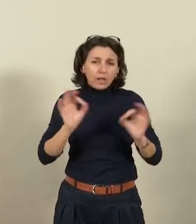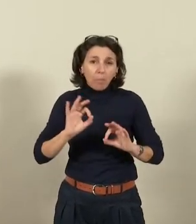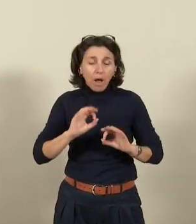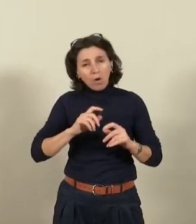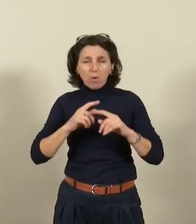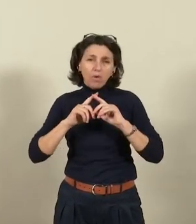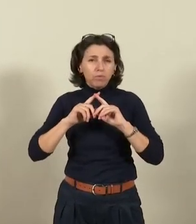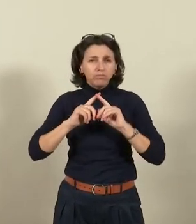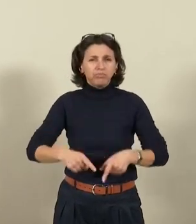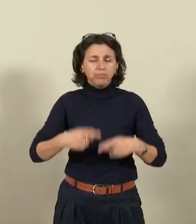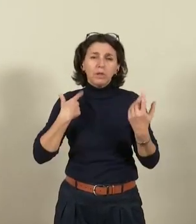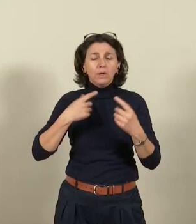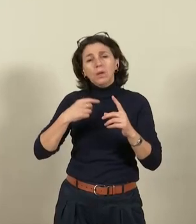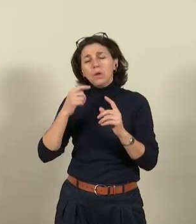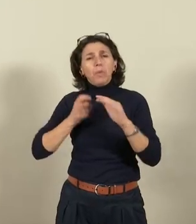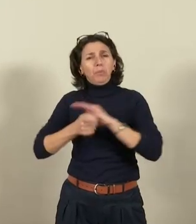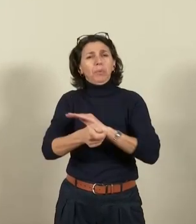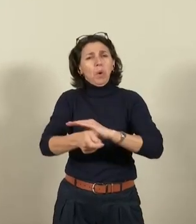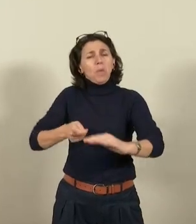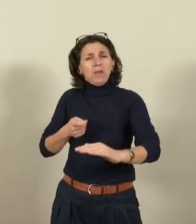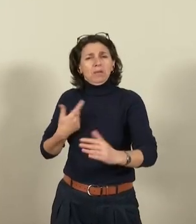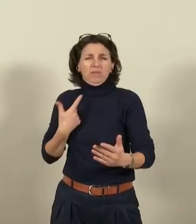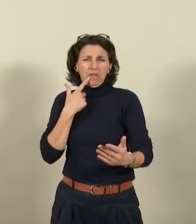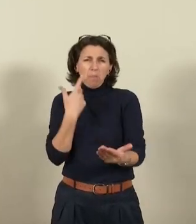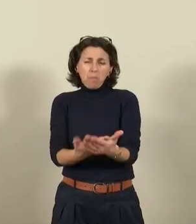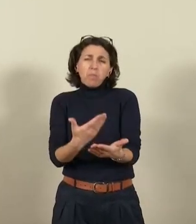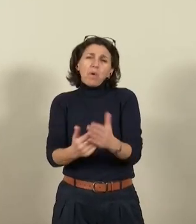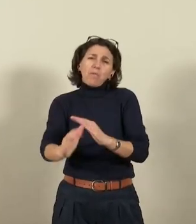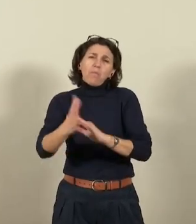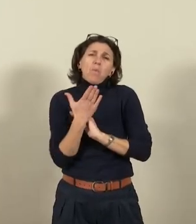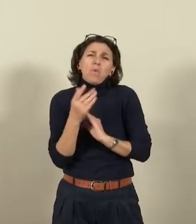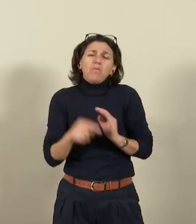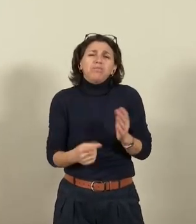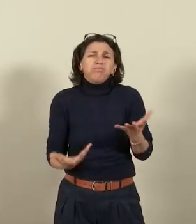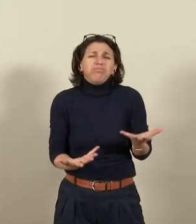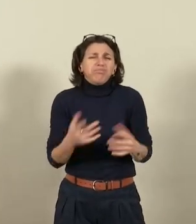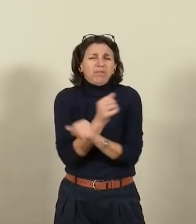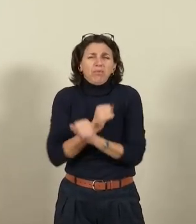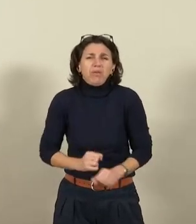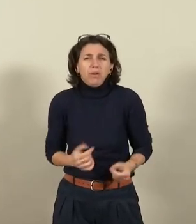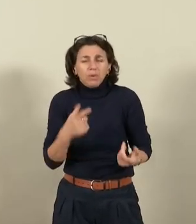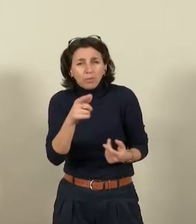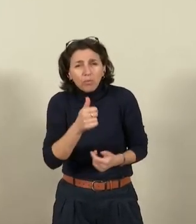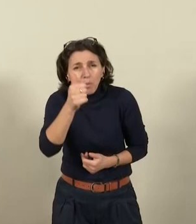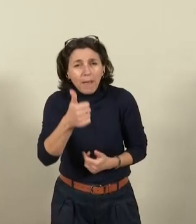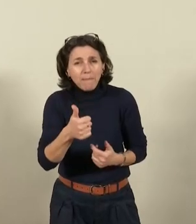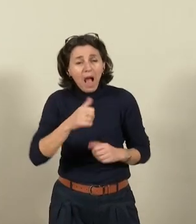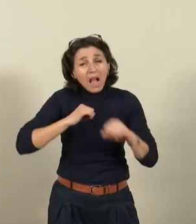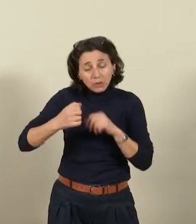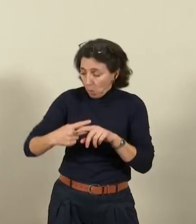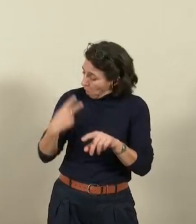sur les indicateurs que vous imposez c'est assez incroyable quand vous-même ne mesurez jamais votre